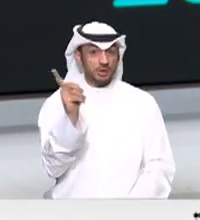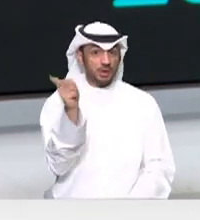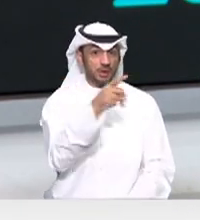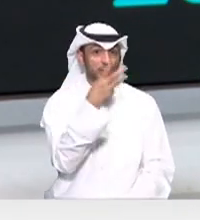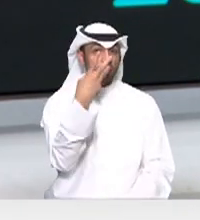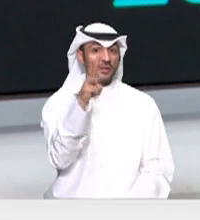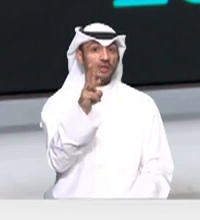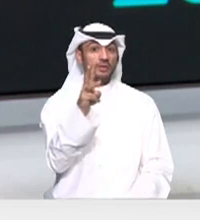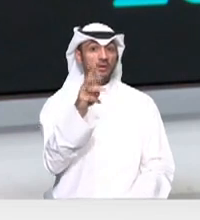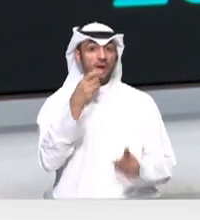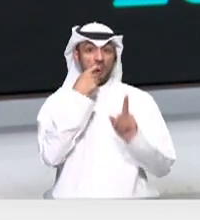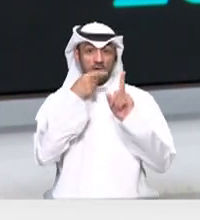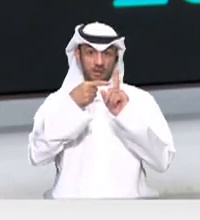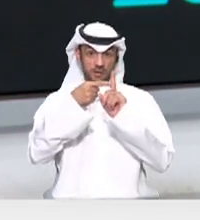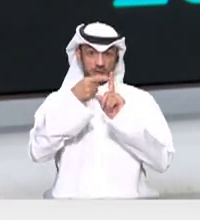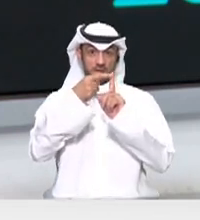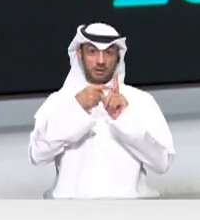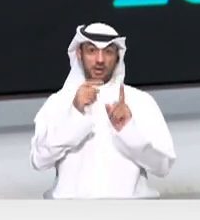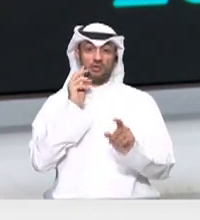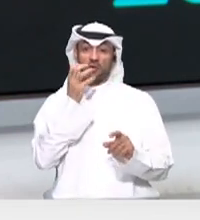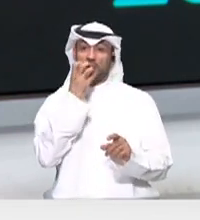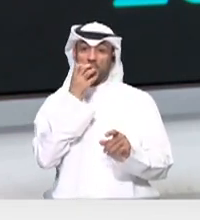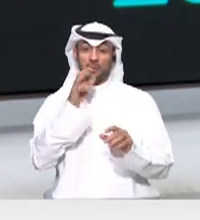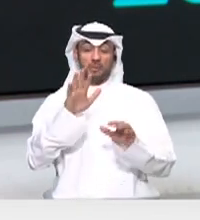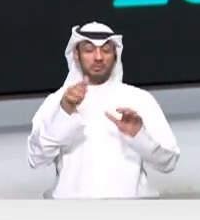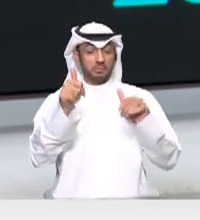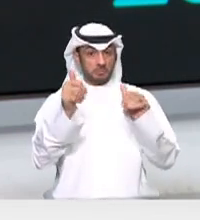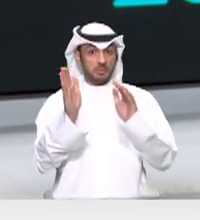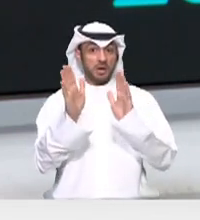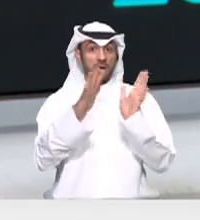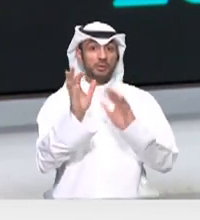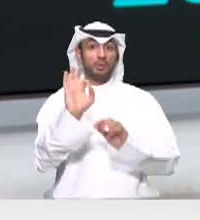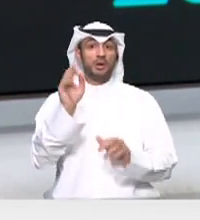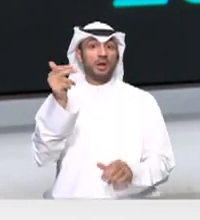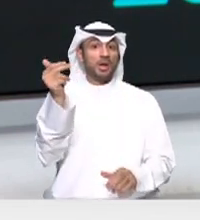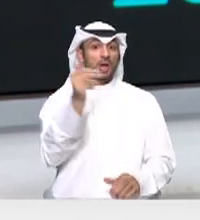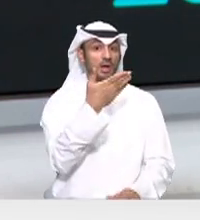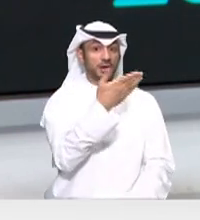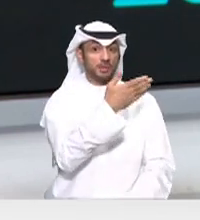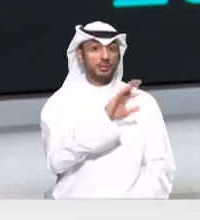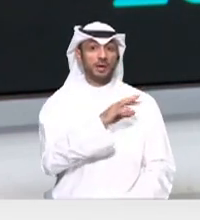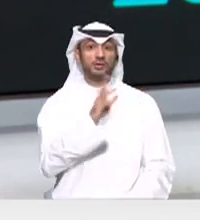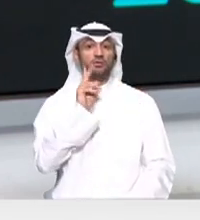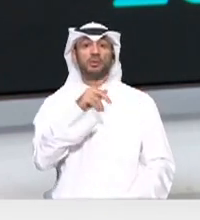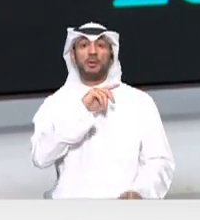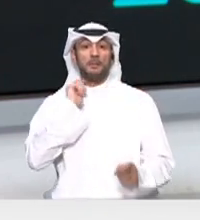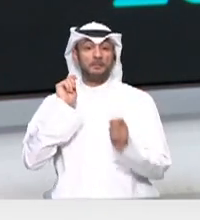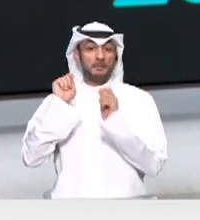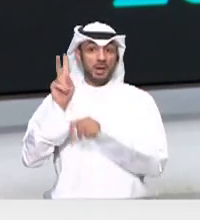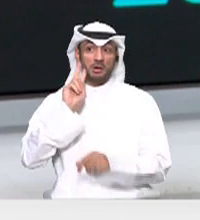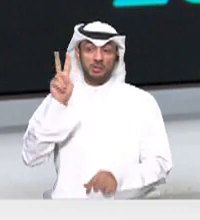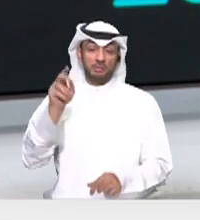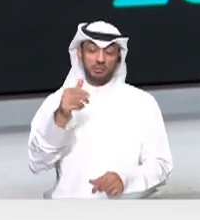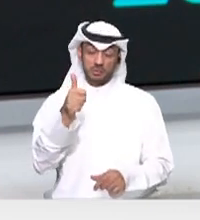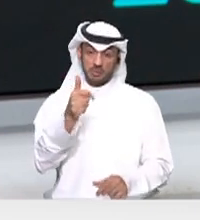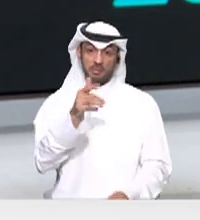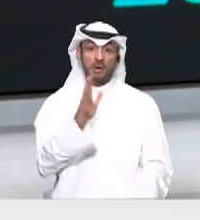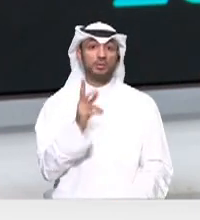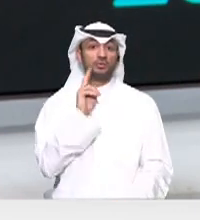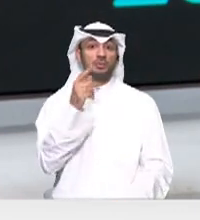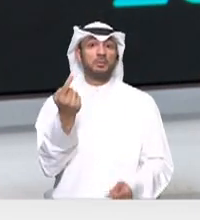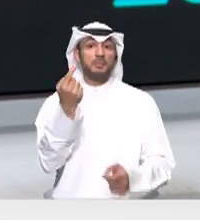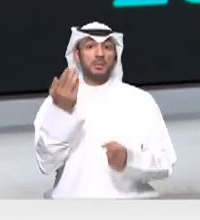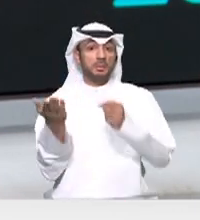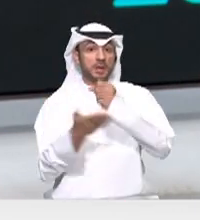30 درجه مئويه اجواء معتدله في المناطق الغربيه من البلاد والمناطق الصحراويه ايضا خلال هذه الايام ومزارع